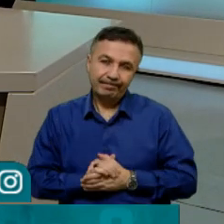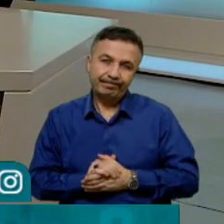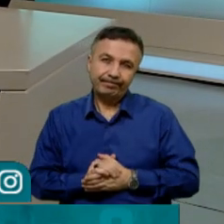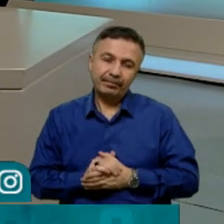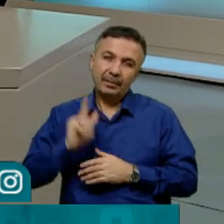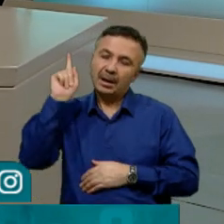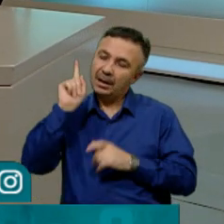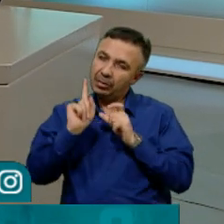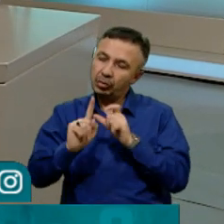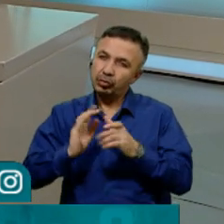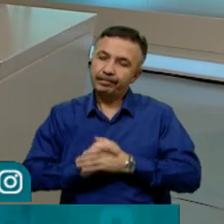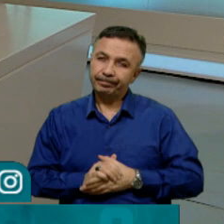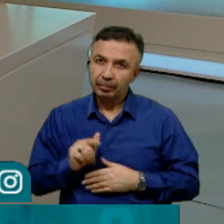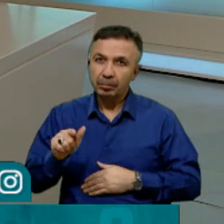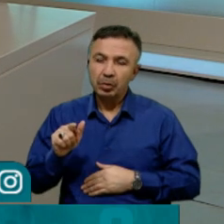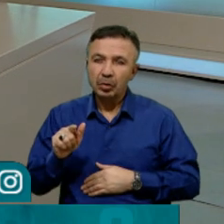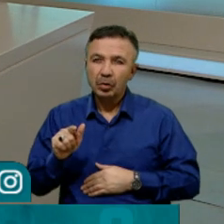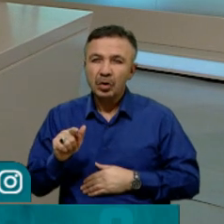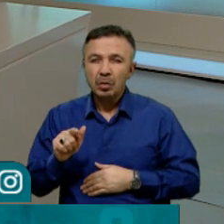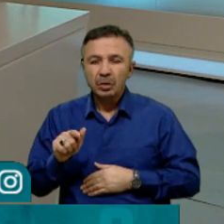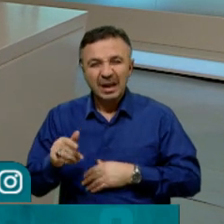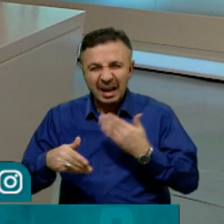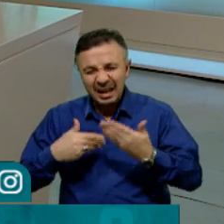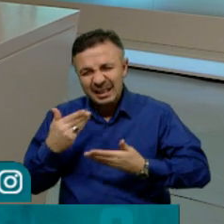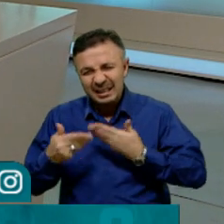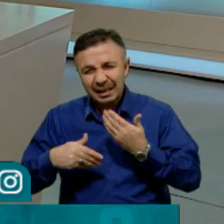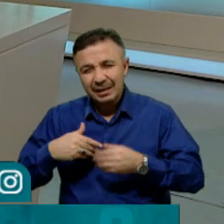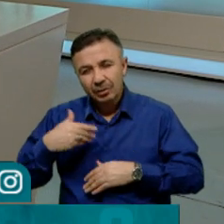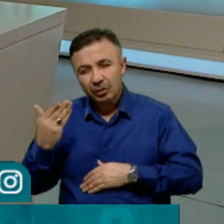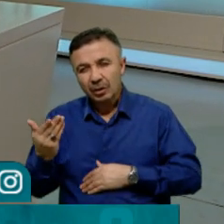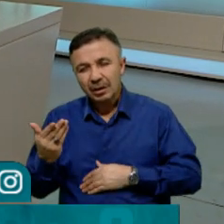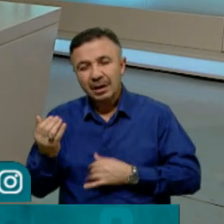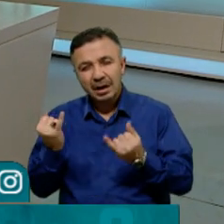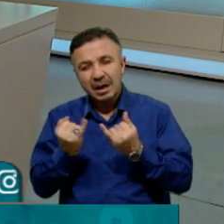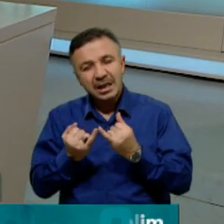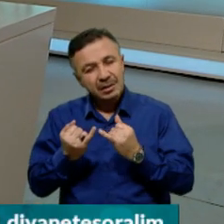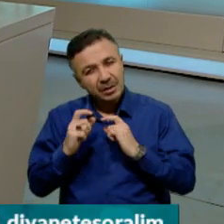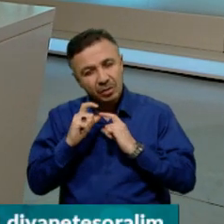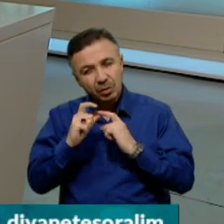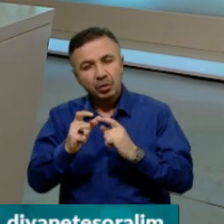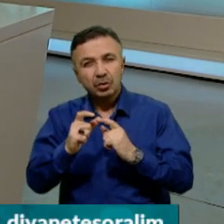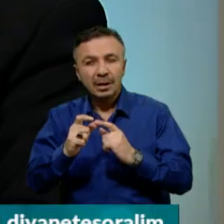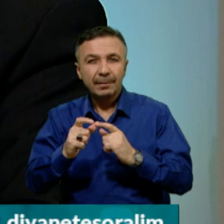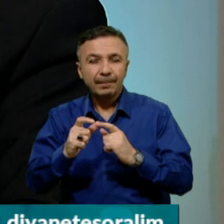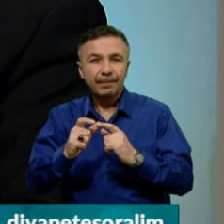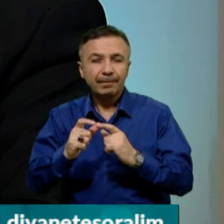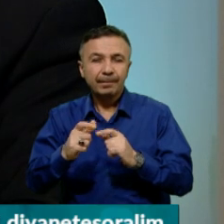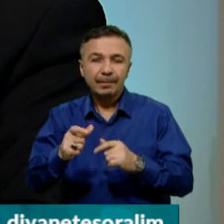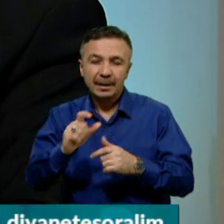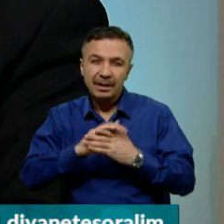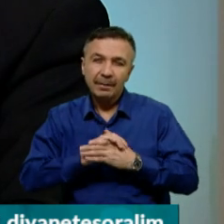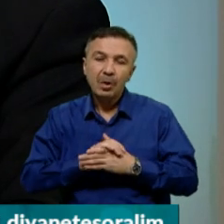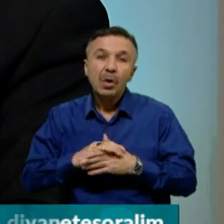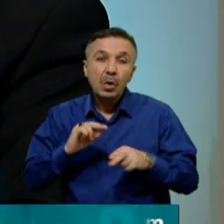Bu temel hususları açıkladıktan sonra kardeşimizin sorusuna gelirsek o kredi